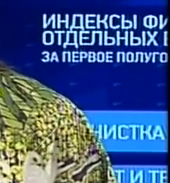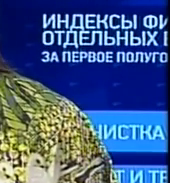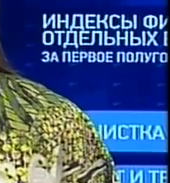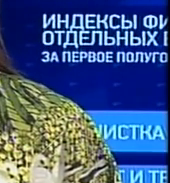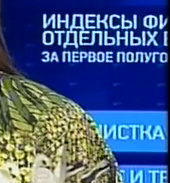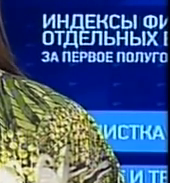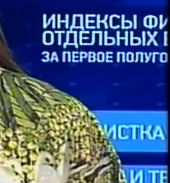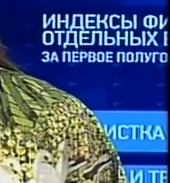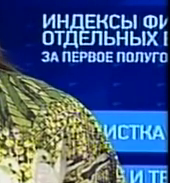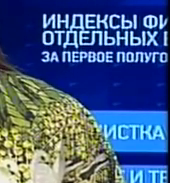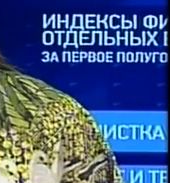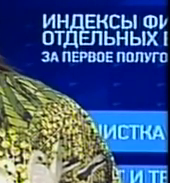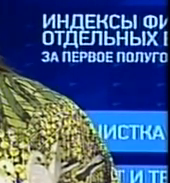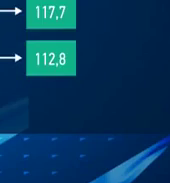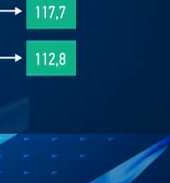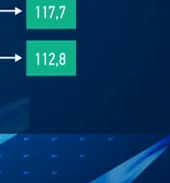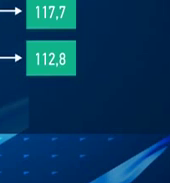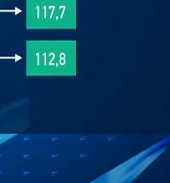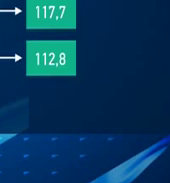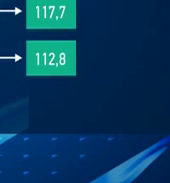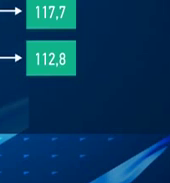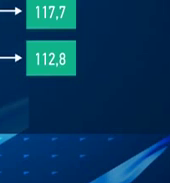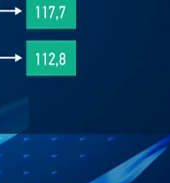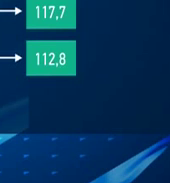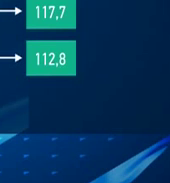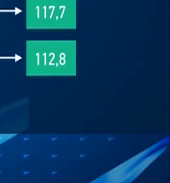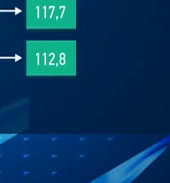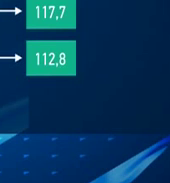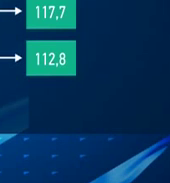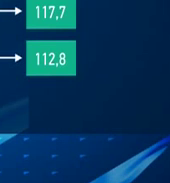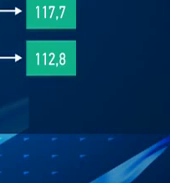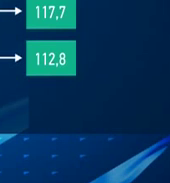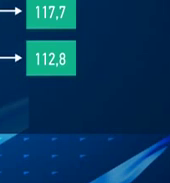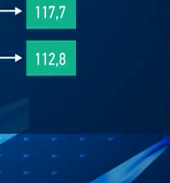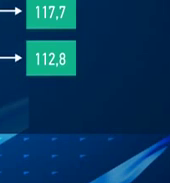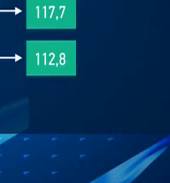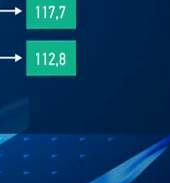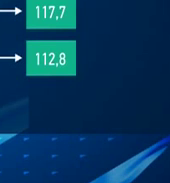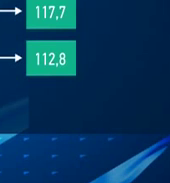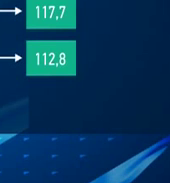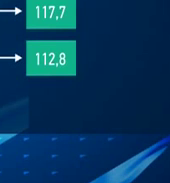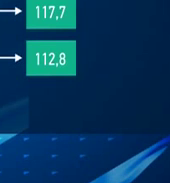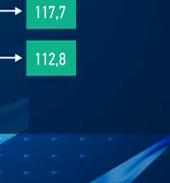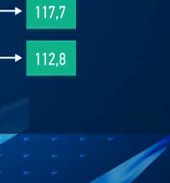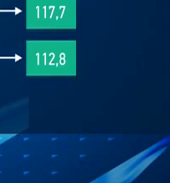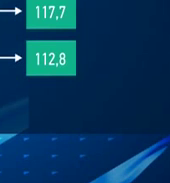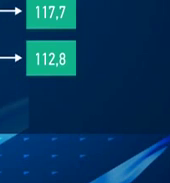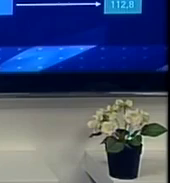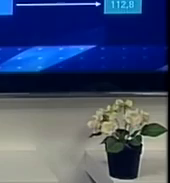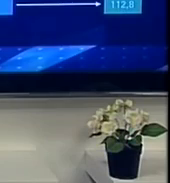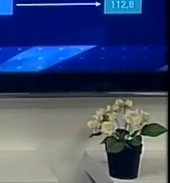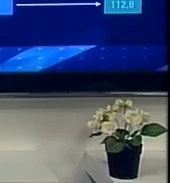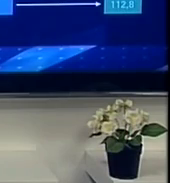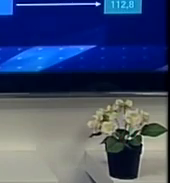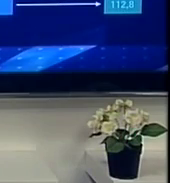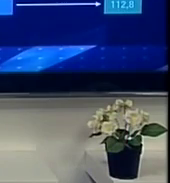интерес к парикмахерским и косметическим услугам почти на 13% в первом полугодии. А это лишний раз подтверждает, что донские женщины